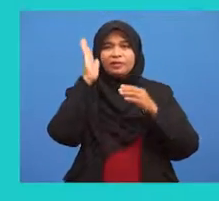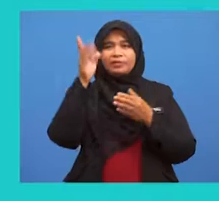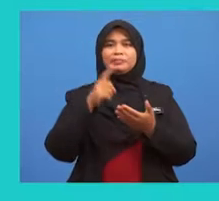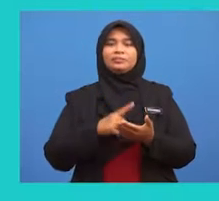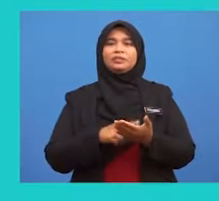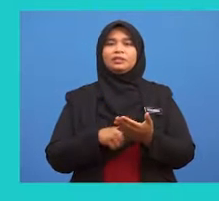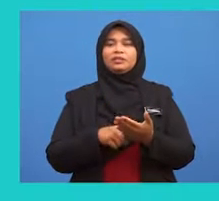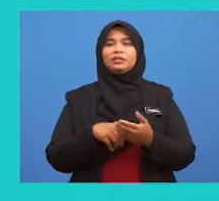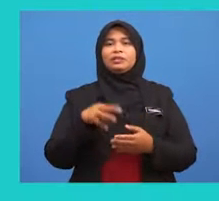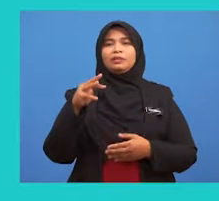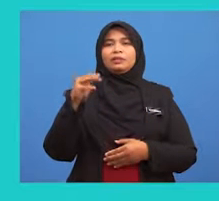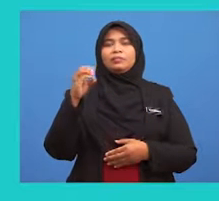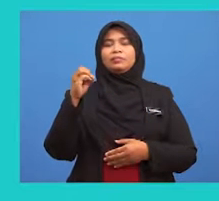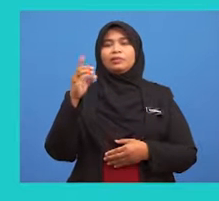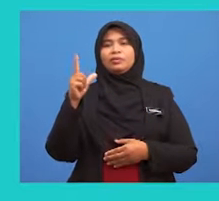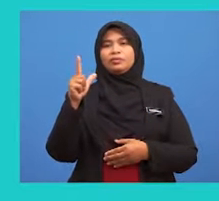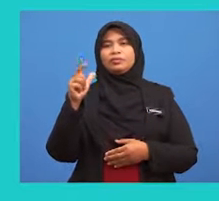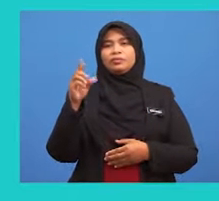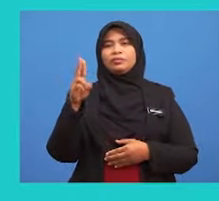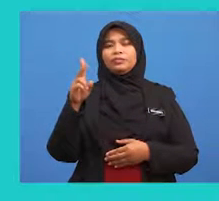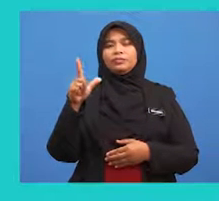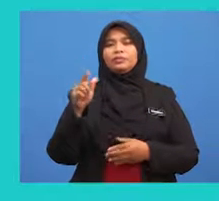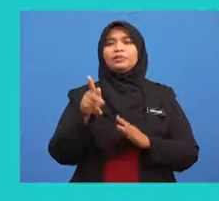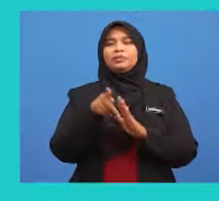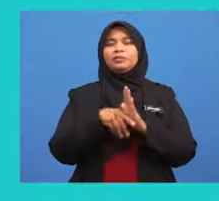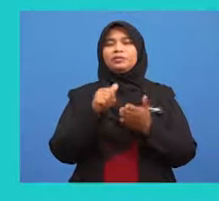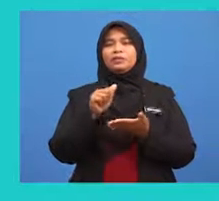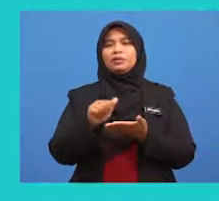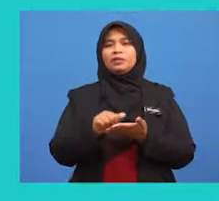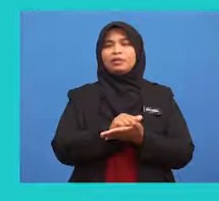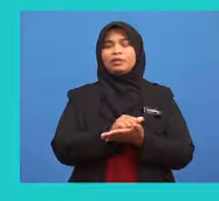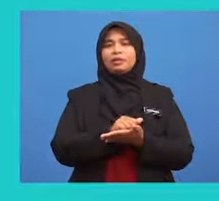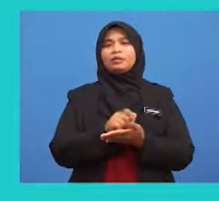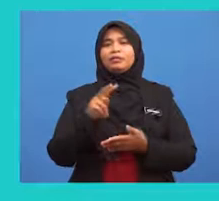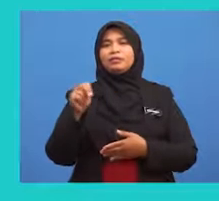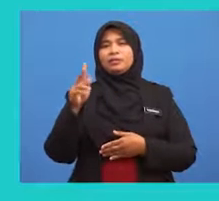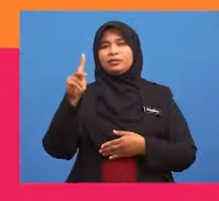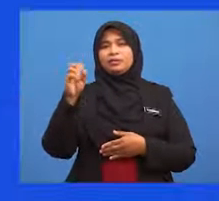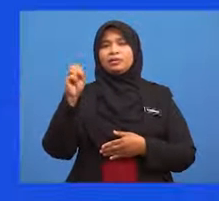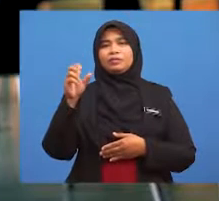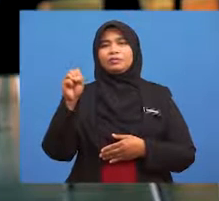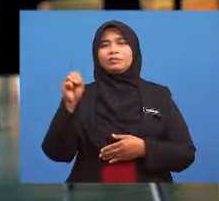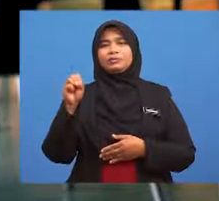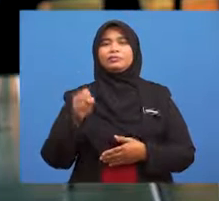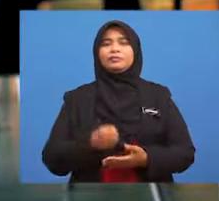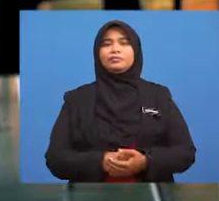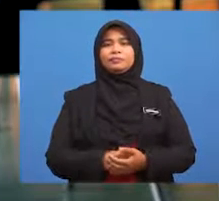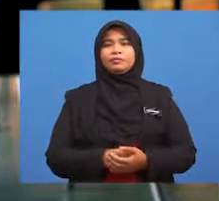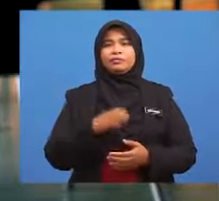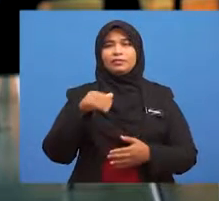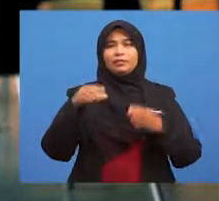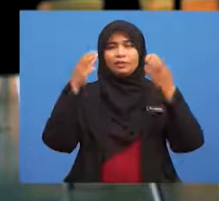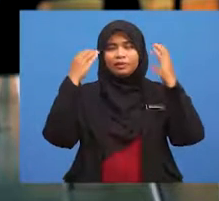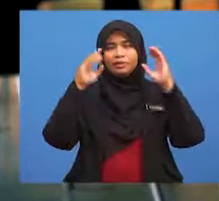membincangkan modul perkanan kos di bawah standard kandungan akaun pengeluaran. Sebelum cikgu